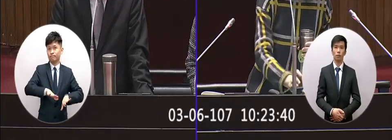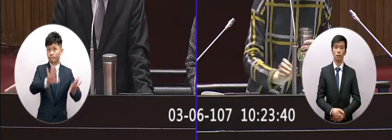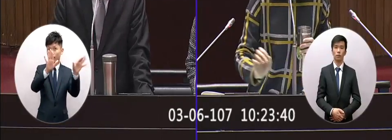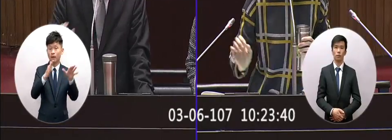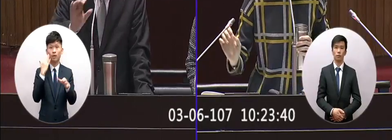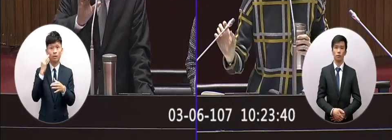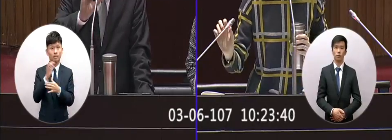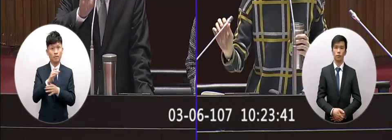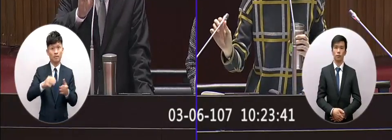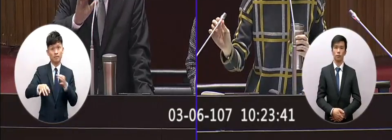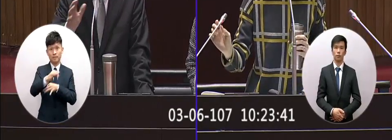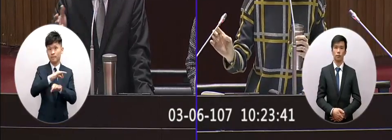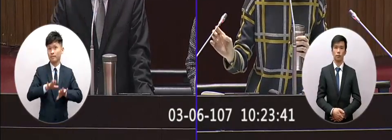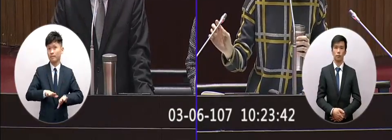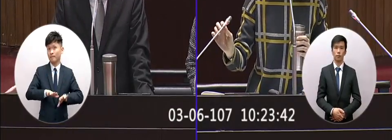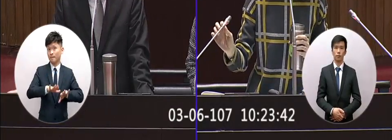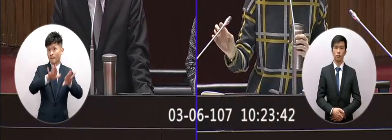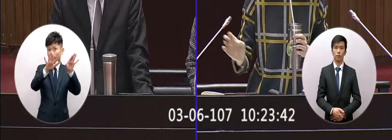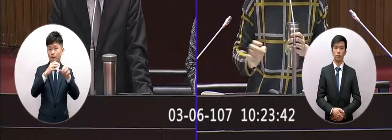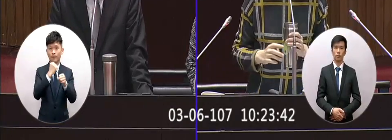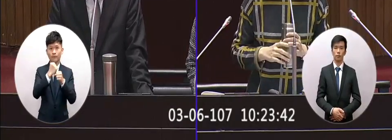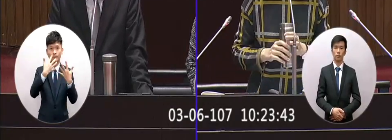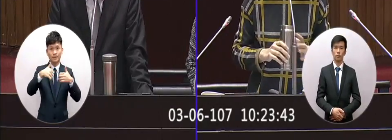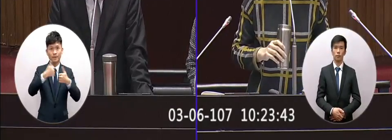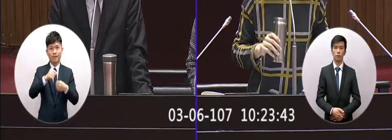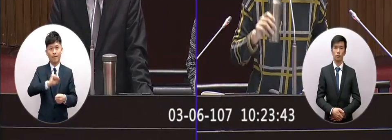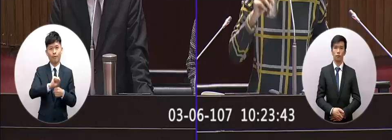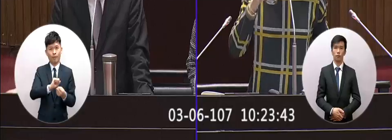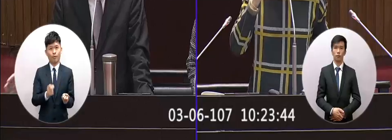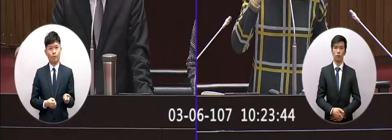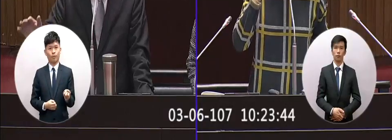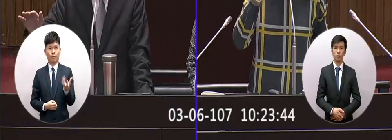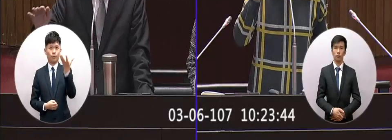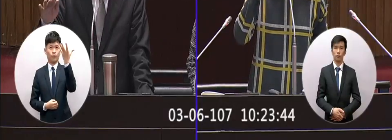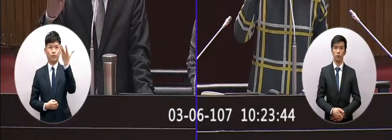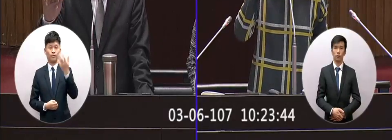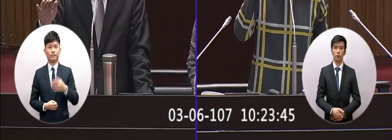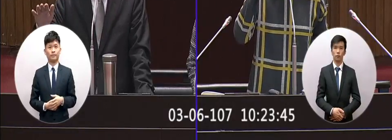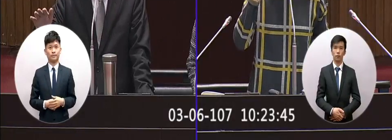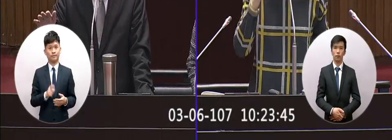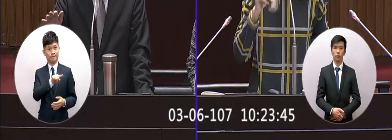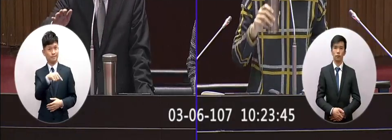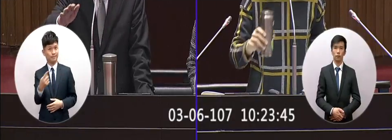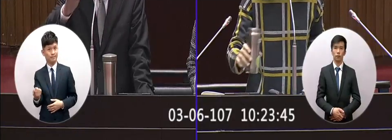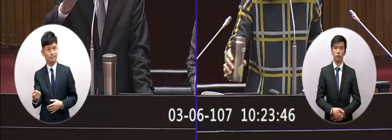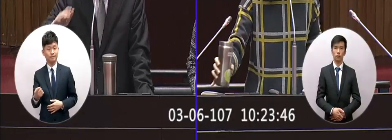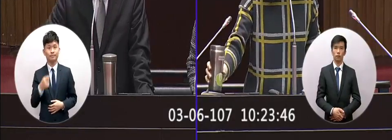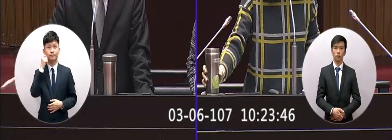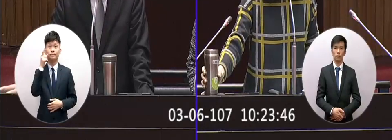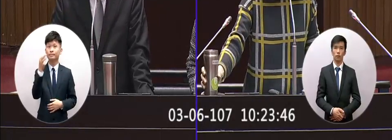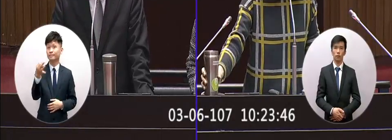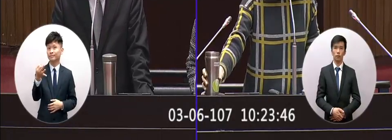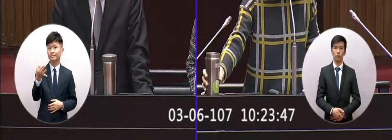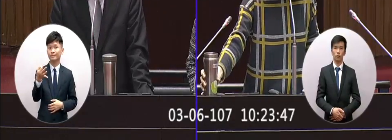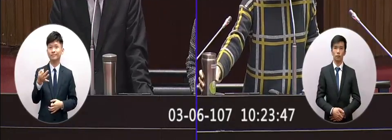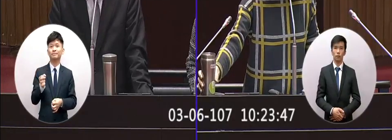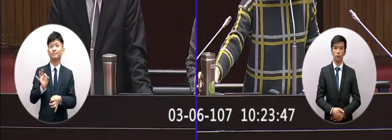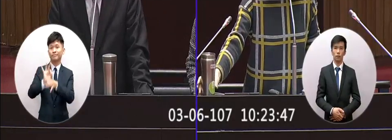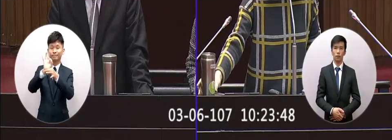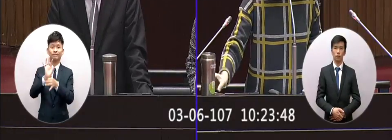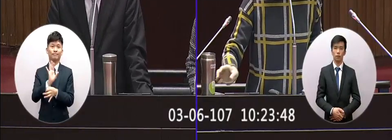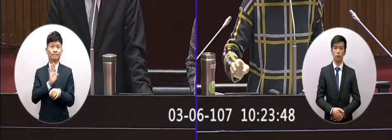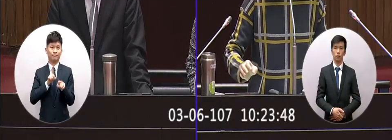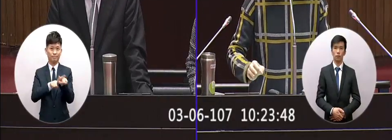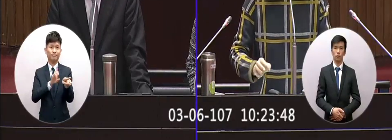资增加，经济发展，然后创造的工作机会增加之后，自然而然那个我们的薪资啊就可以提